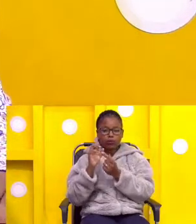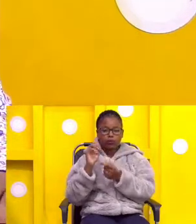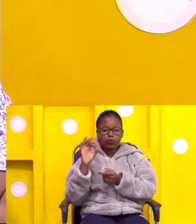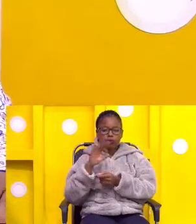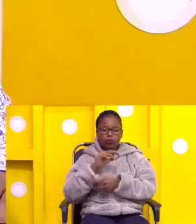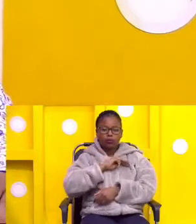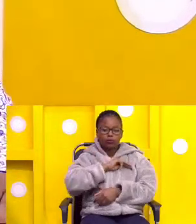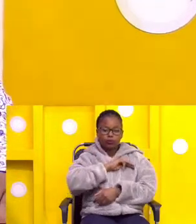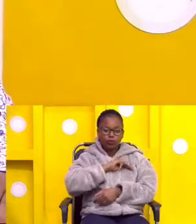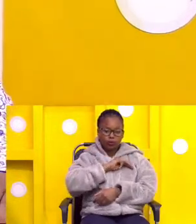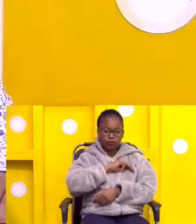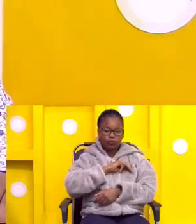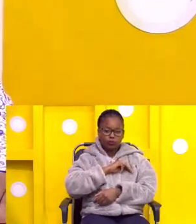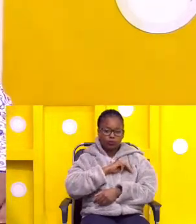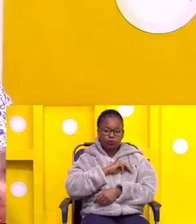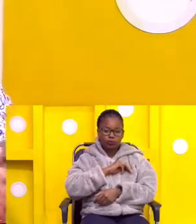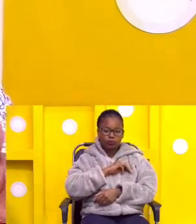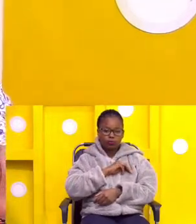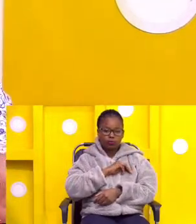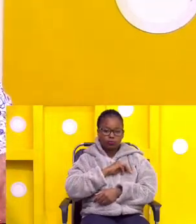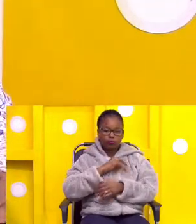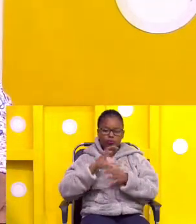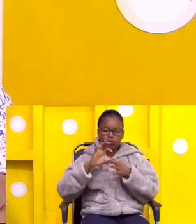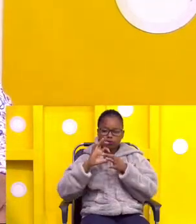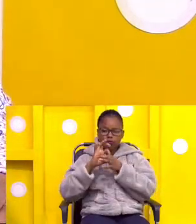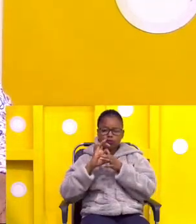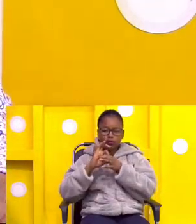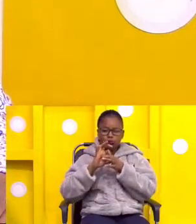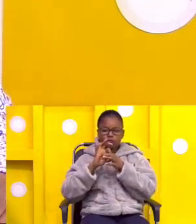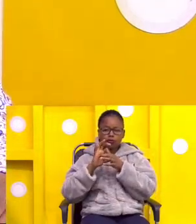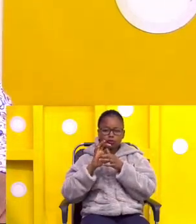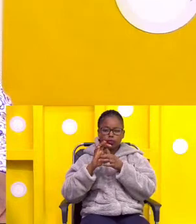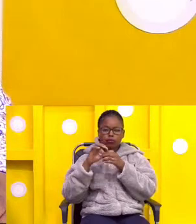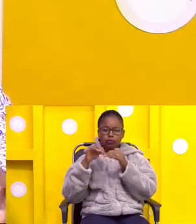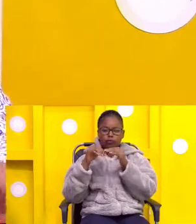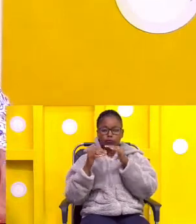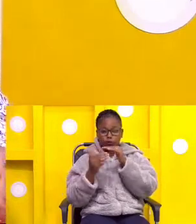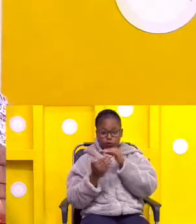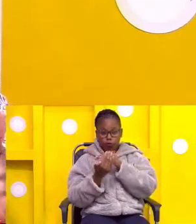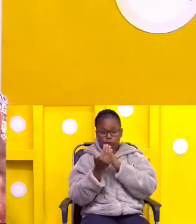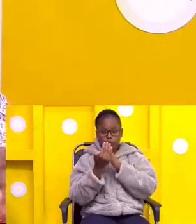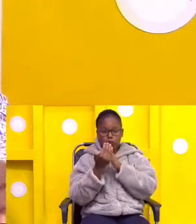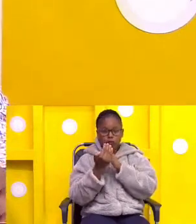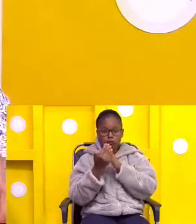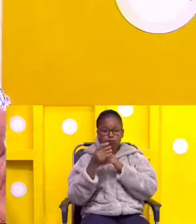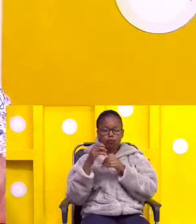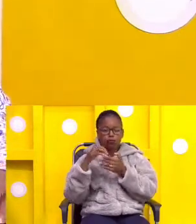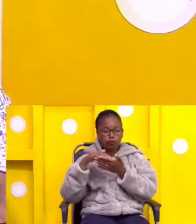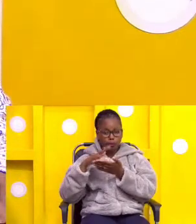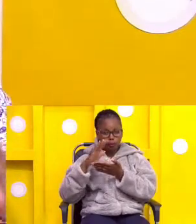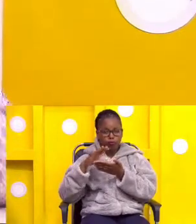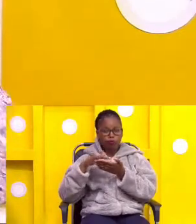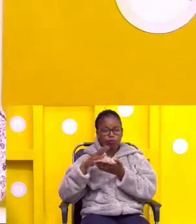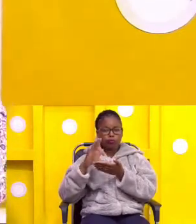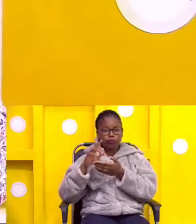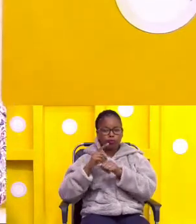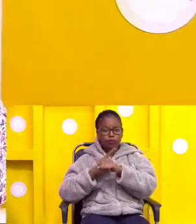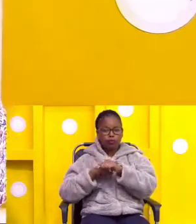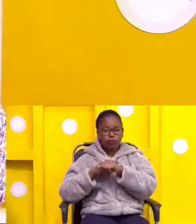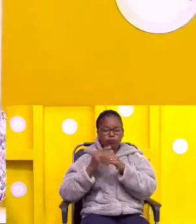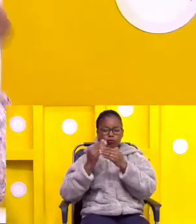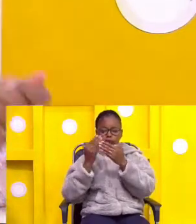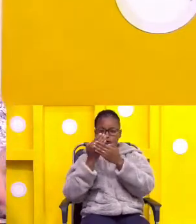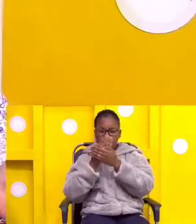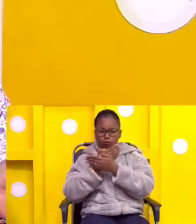Milka Kariuki. Nĩjuĩ tũtikoretwo tũkĩnyitana na inyuĩ mahoya-inĩ ma rũcinĩ, no maingĩ na maingĩ nĩ tũkoretwo na inyuĩ mahoya-inĩ ma